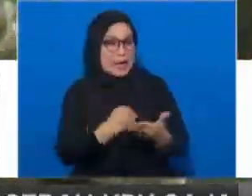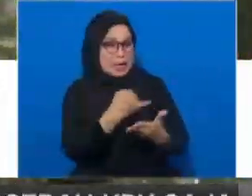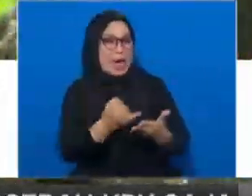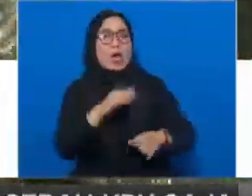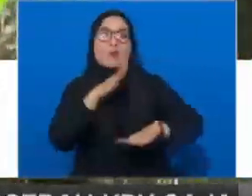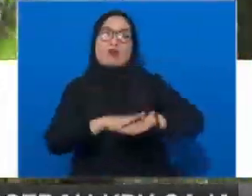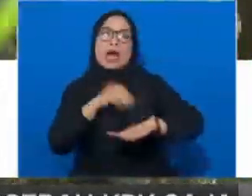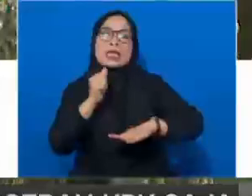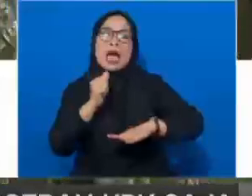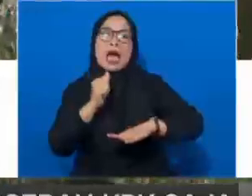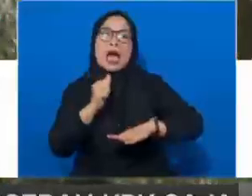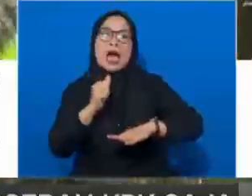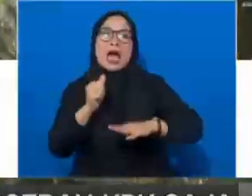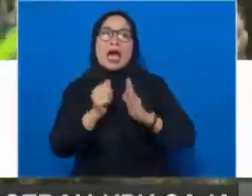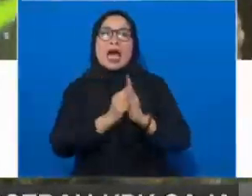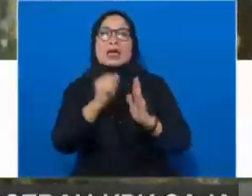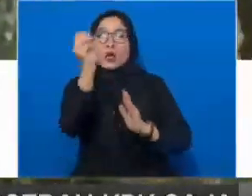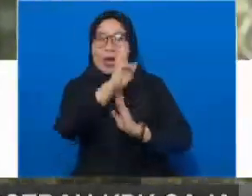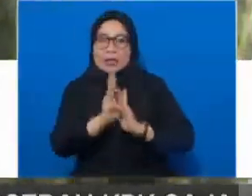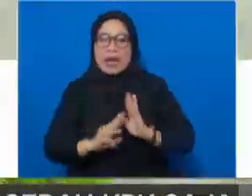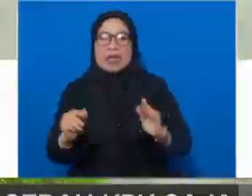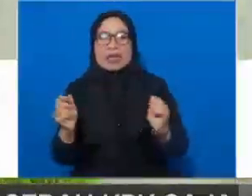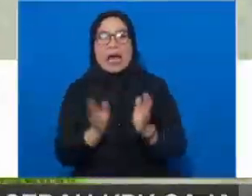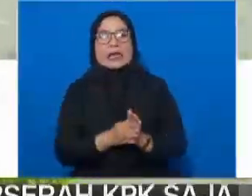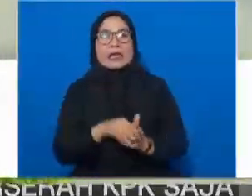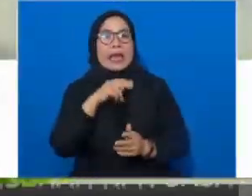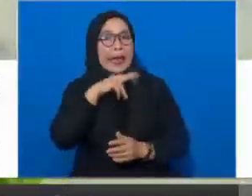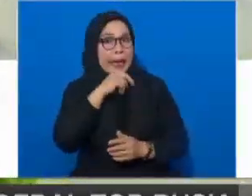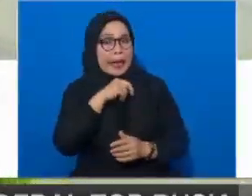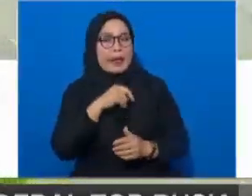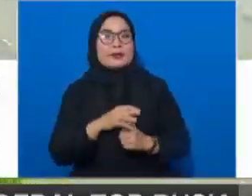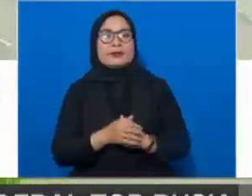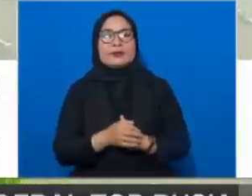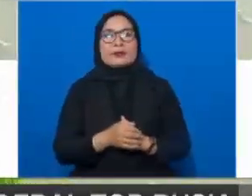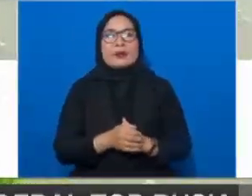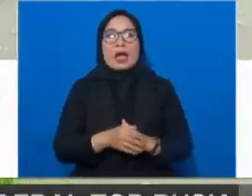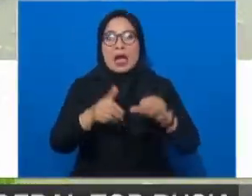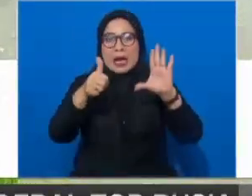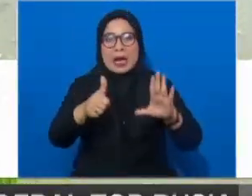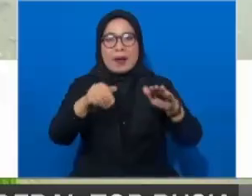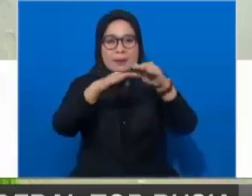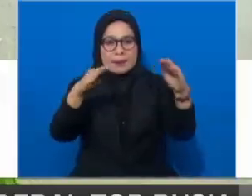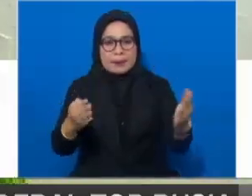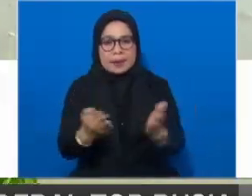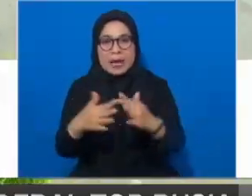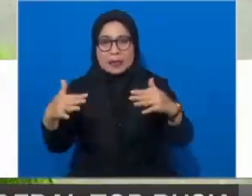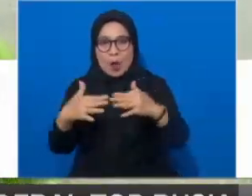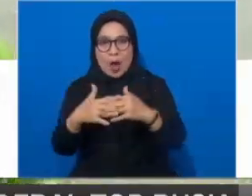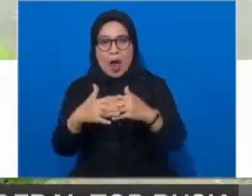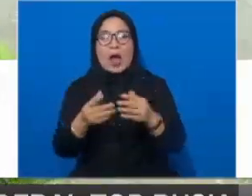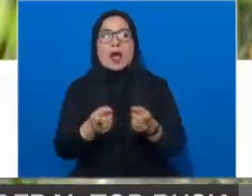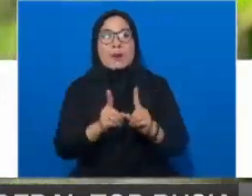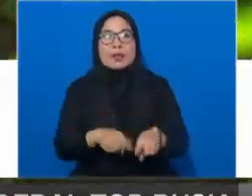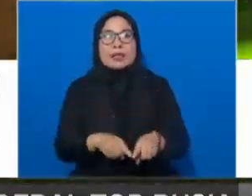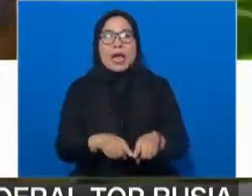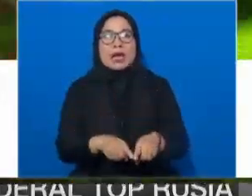dan tradisi yang diwariskan dari leluhur. Selain itu, 6 petak sawah ini menjadi salah satu sumber penghasilan